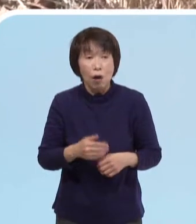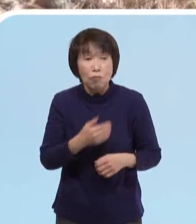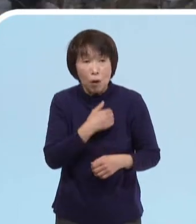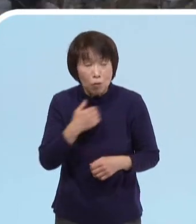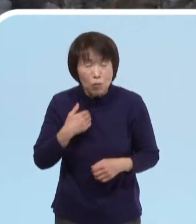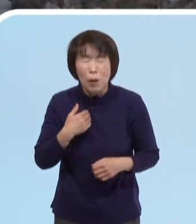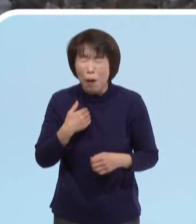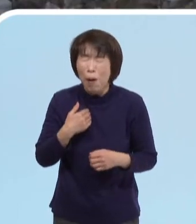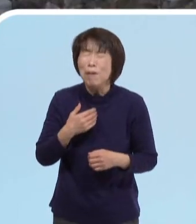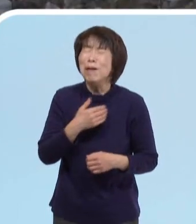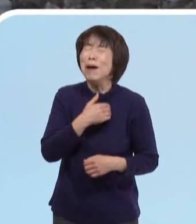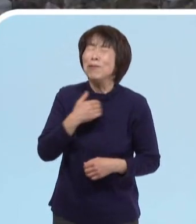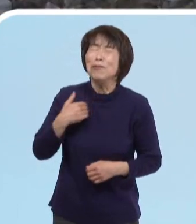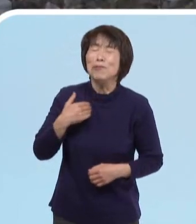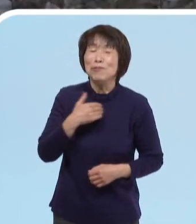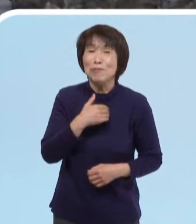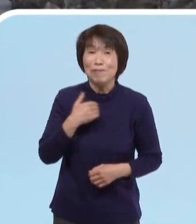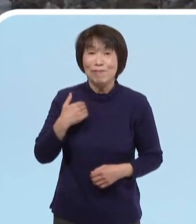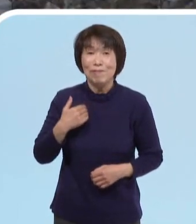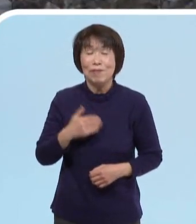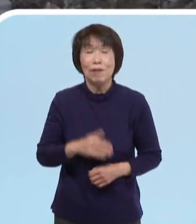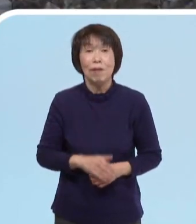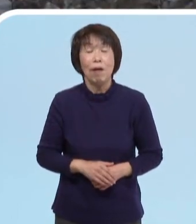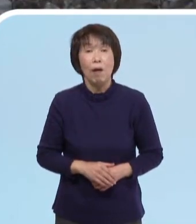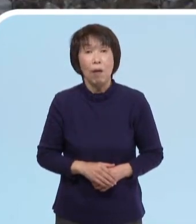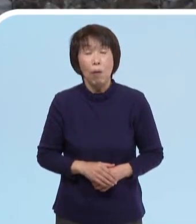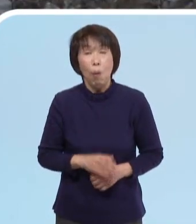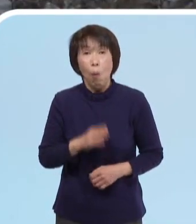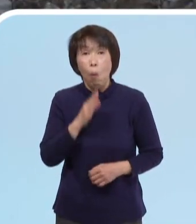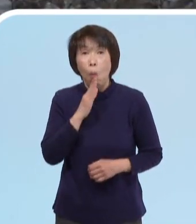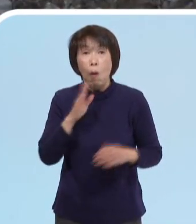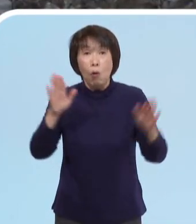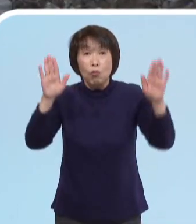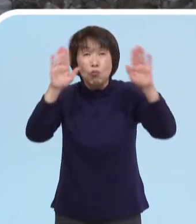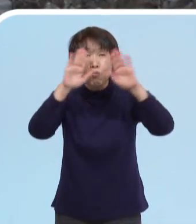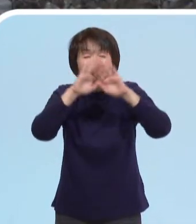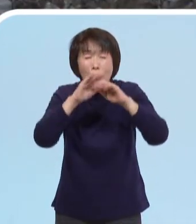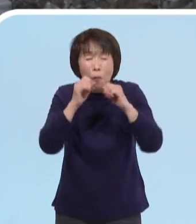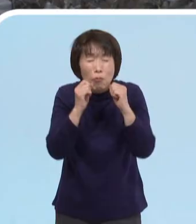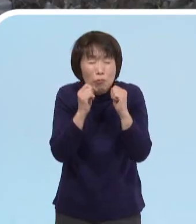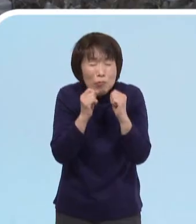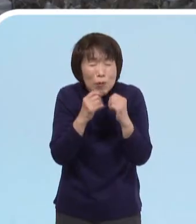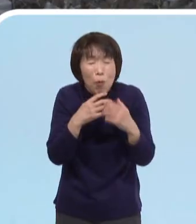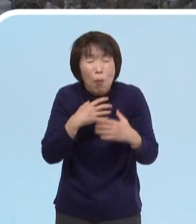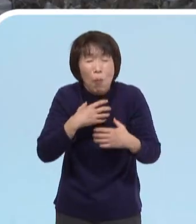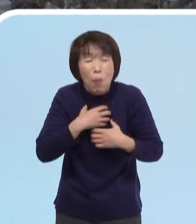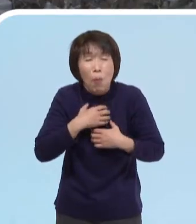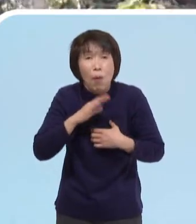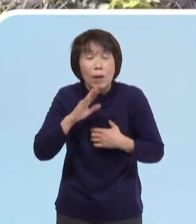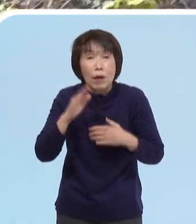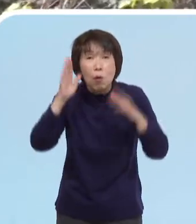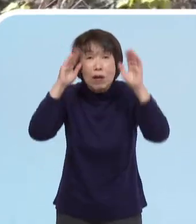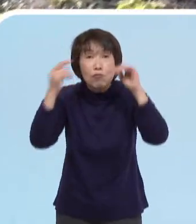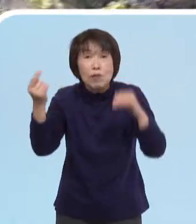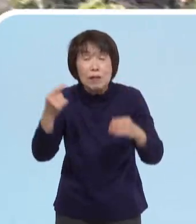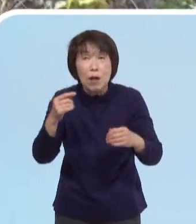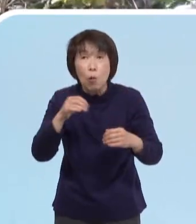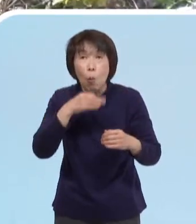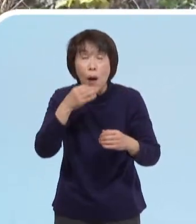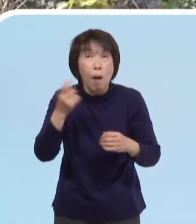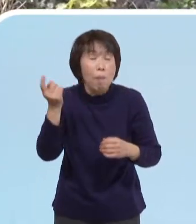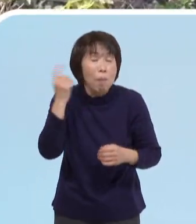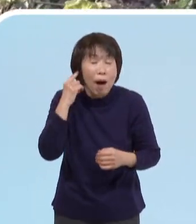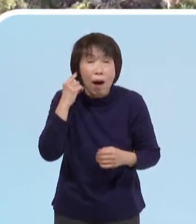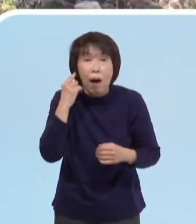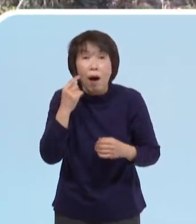か。 大丈夫です。 いや、もうめちゃめちゃですね、暗くて心細いんですけど、ワンちゃんのね、声が聞こえた